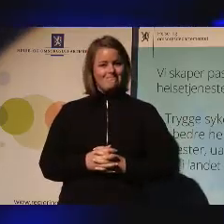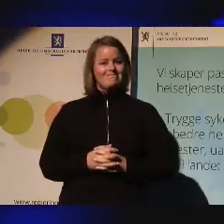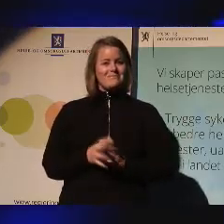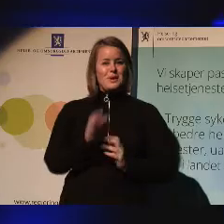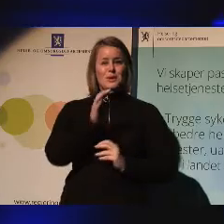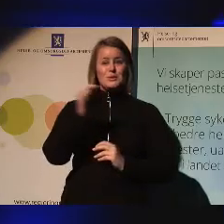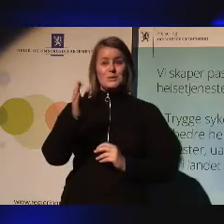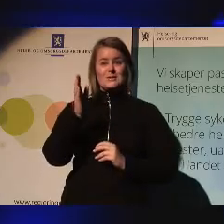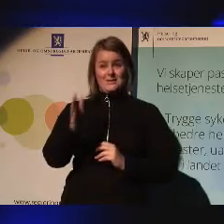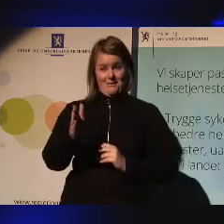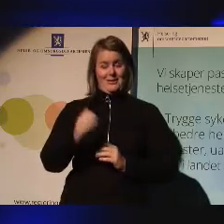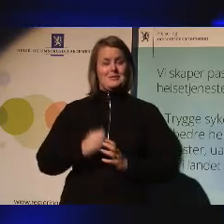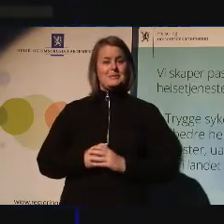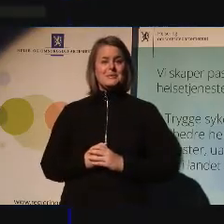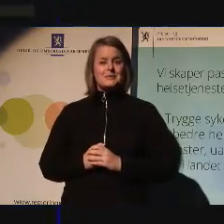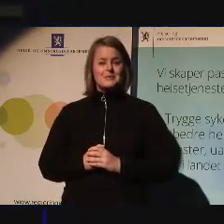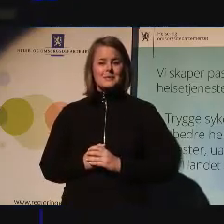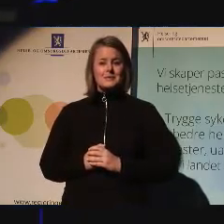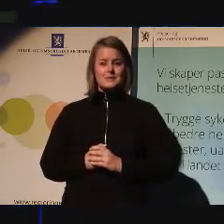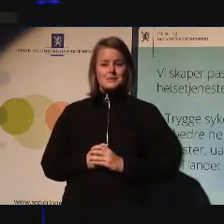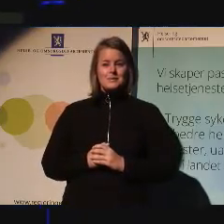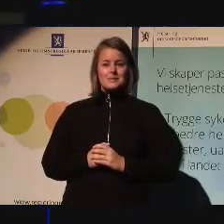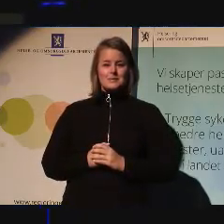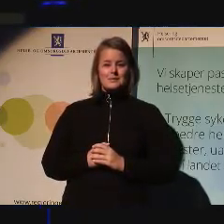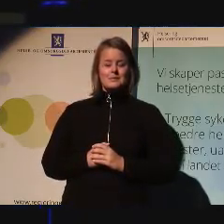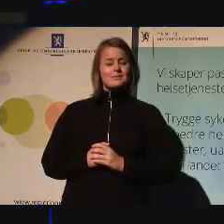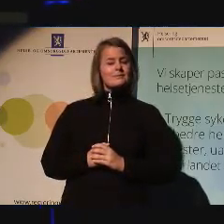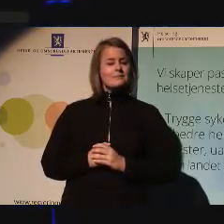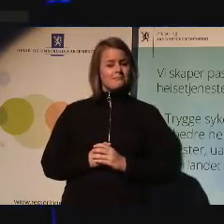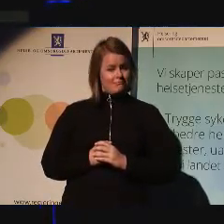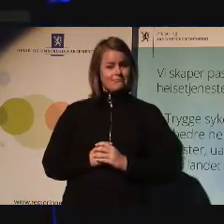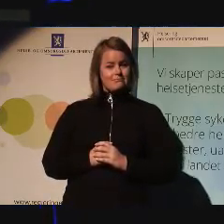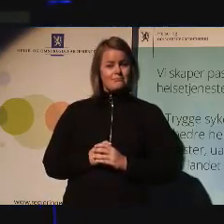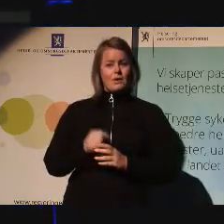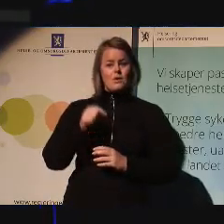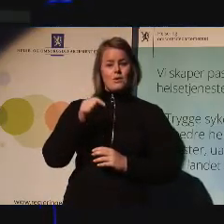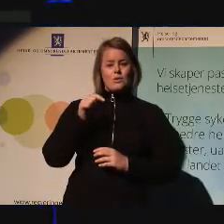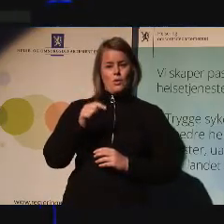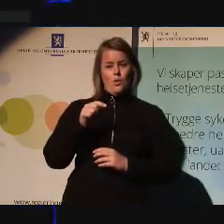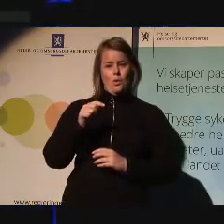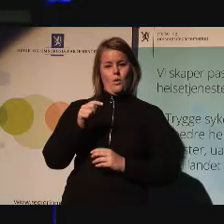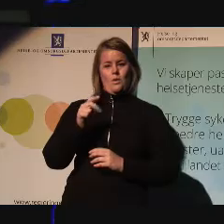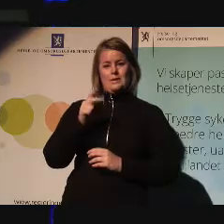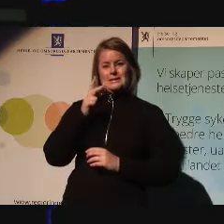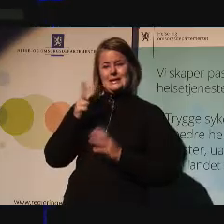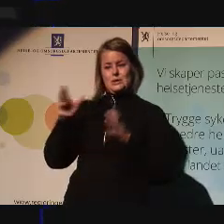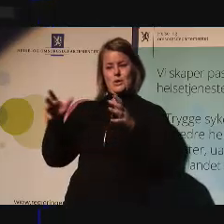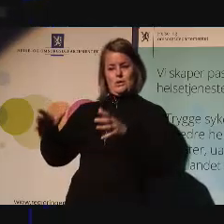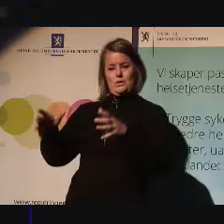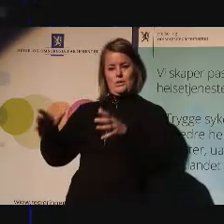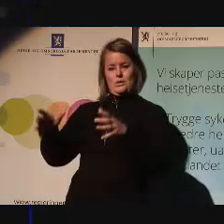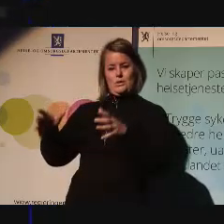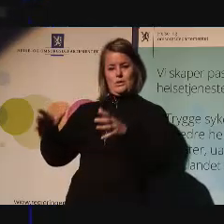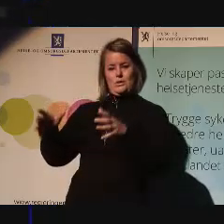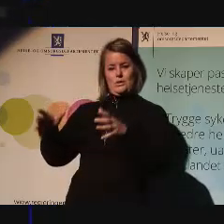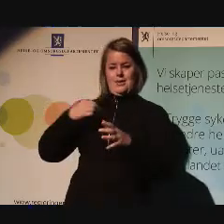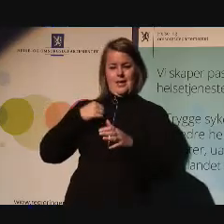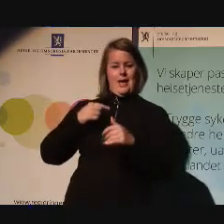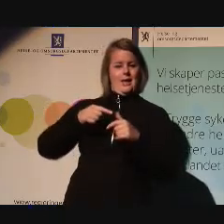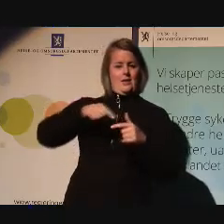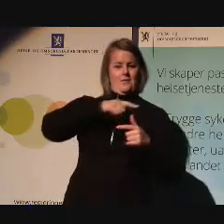Tusen takk for det. Ja, jeg skal snakke om et tilsyn som jeg og vi